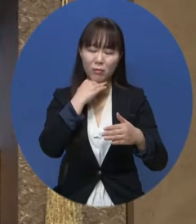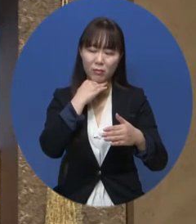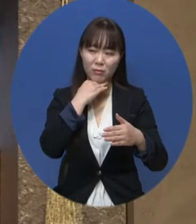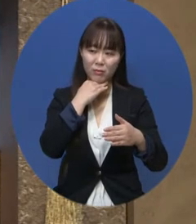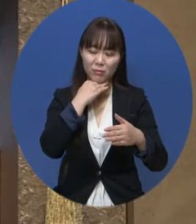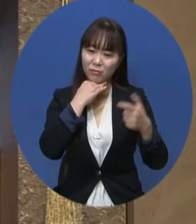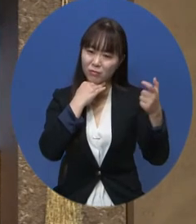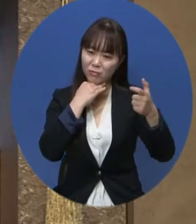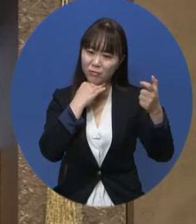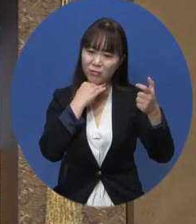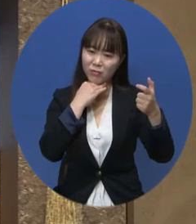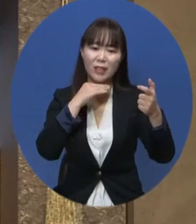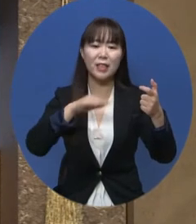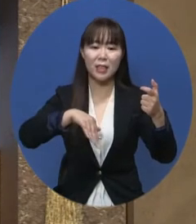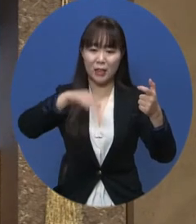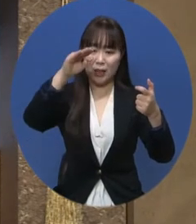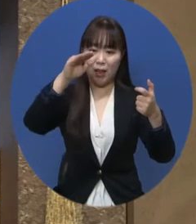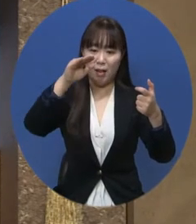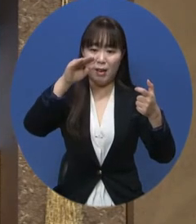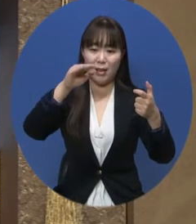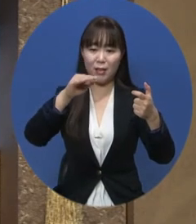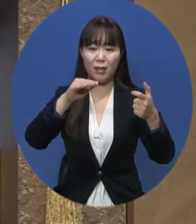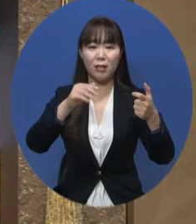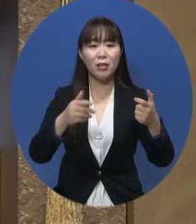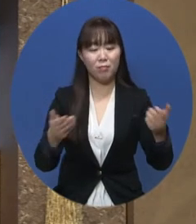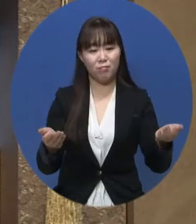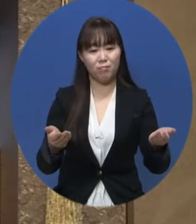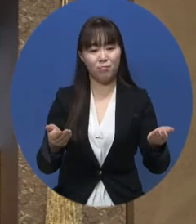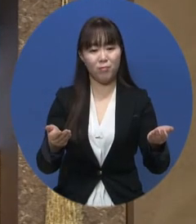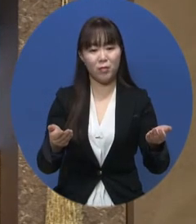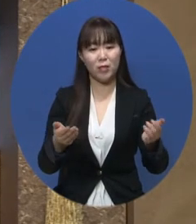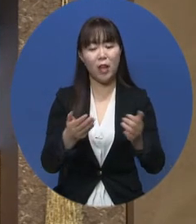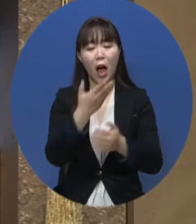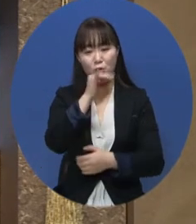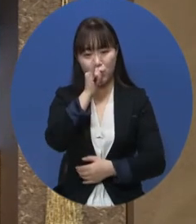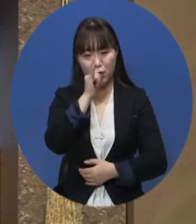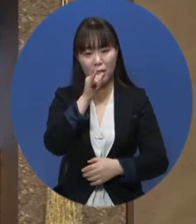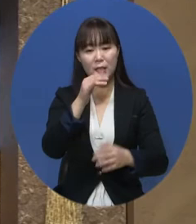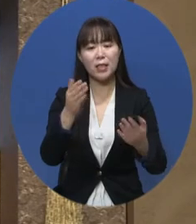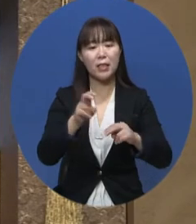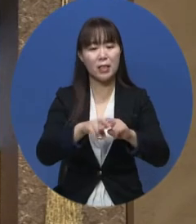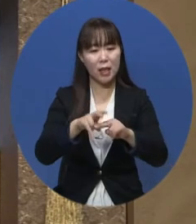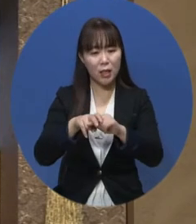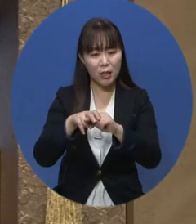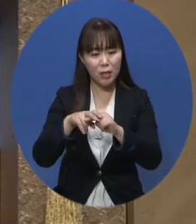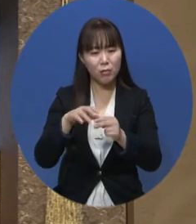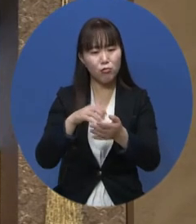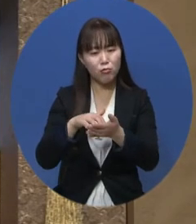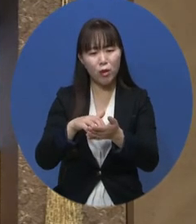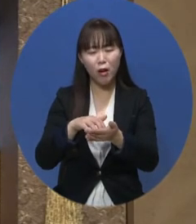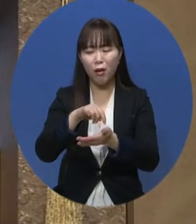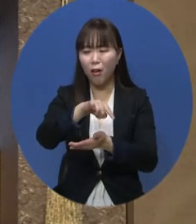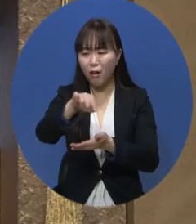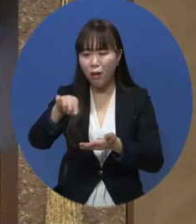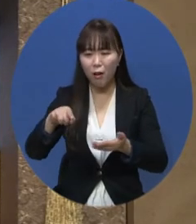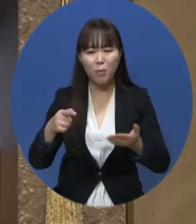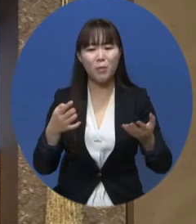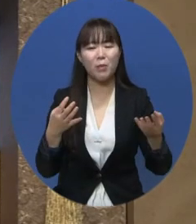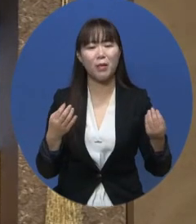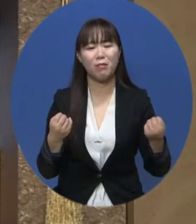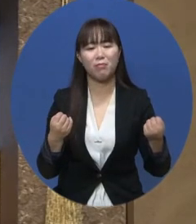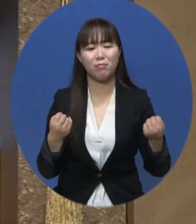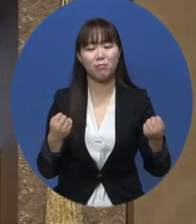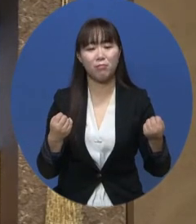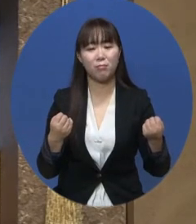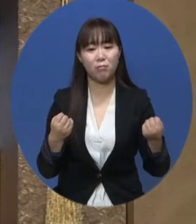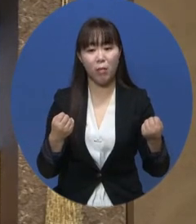이 60세 이상 네. 뭐 그런 분들이 일할 수 있는 자리가 사실 그 많이